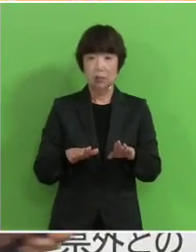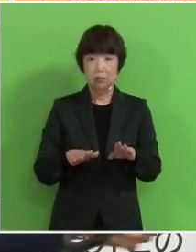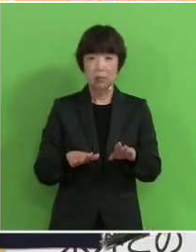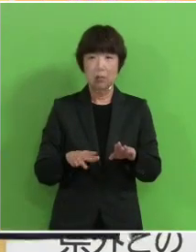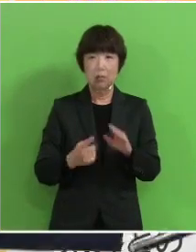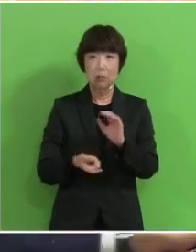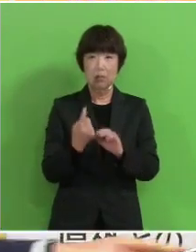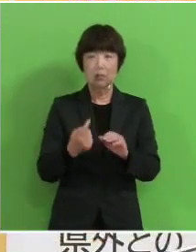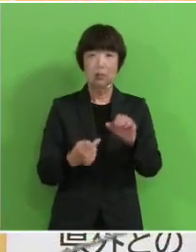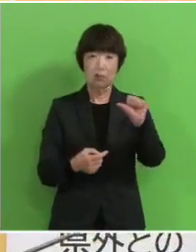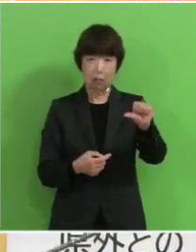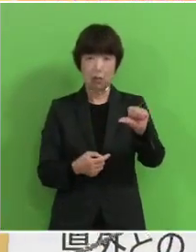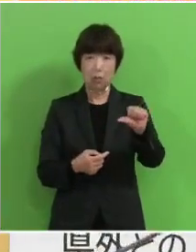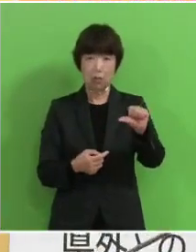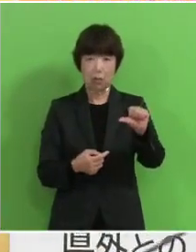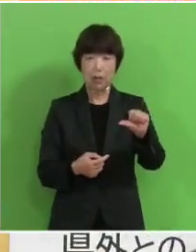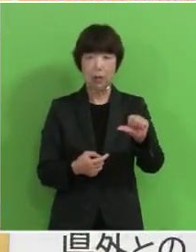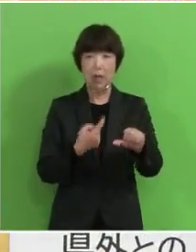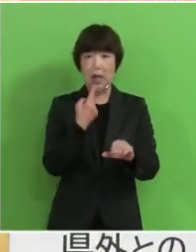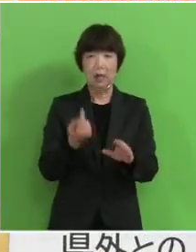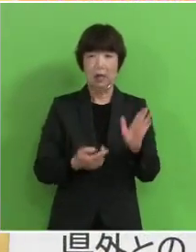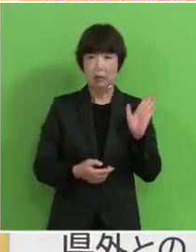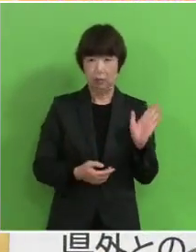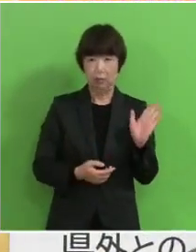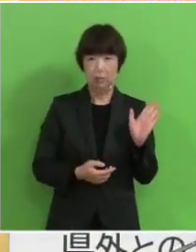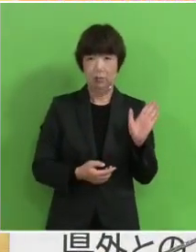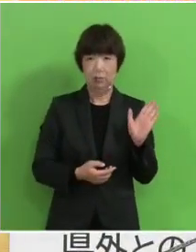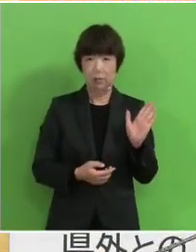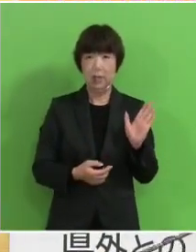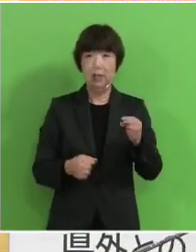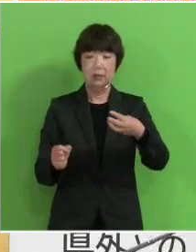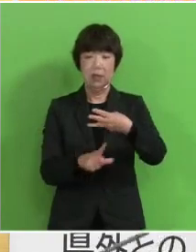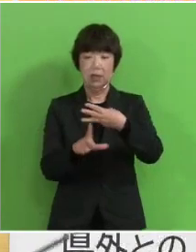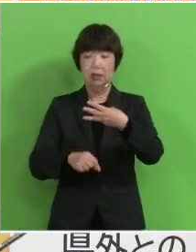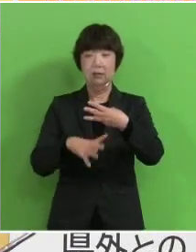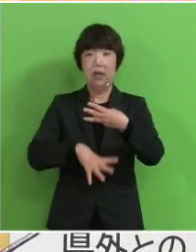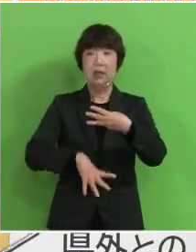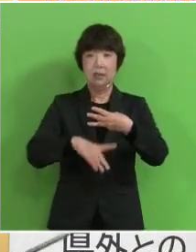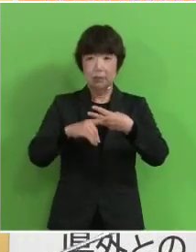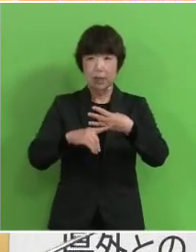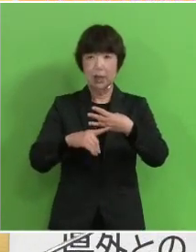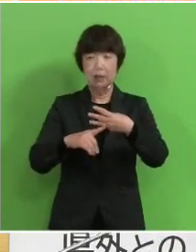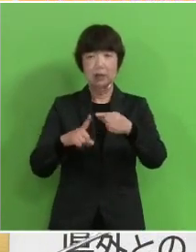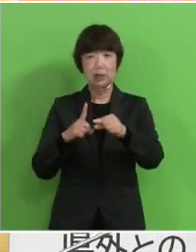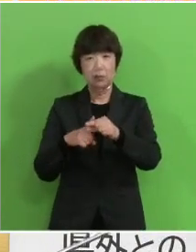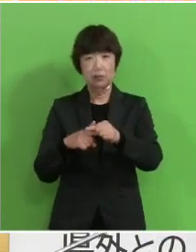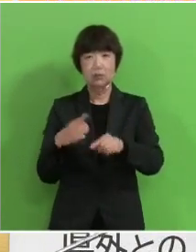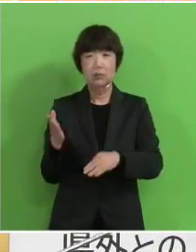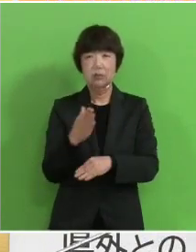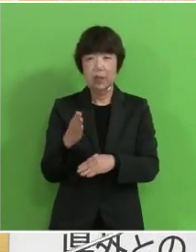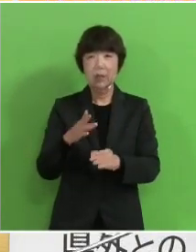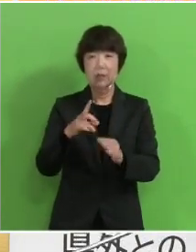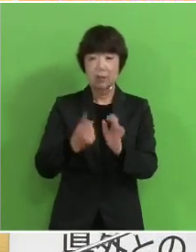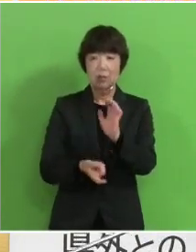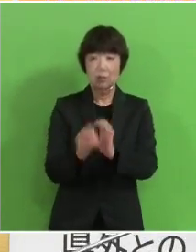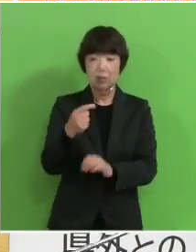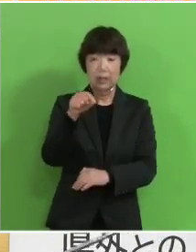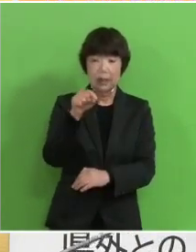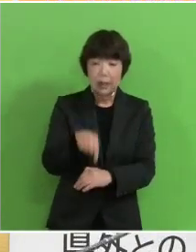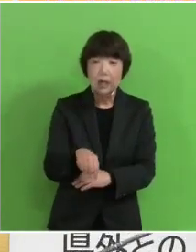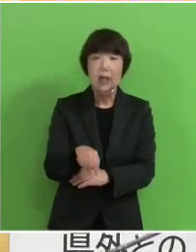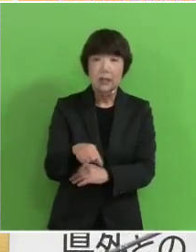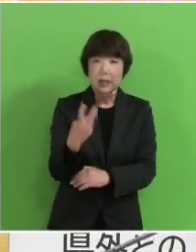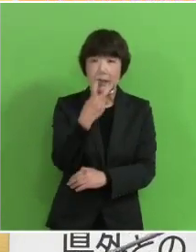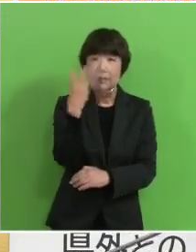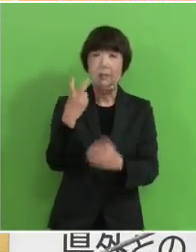がこの赤い色の枠の中ですけれども3月の上旬ないしは中旬の事例から確認された